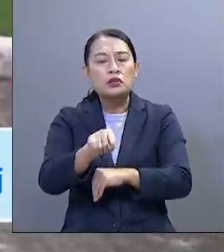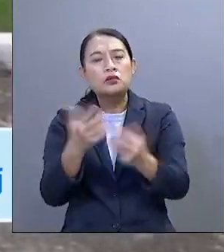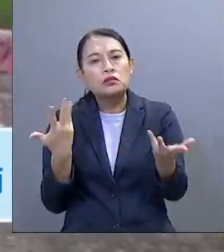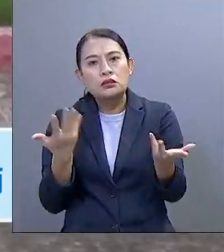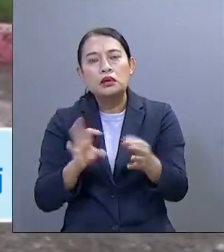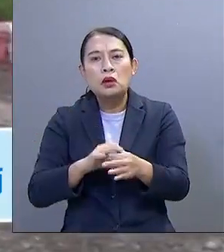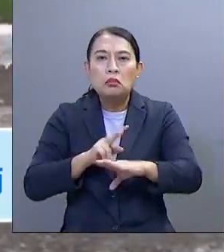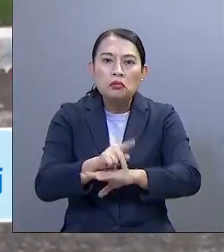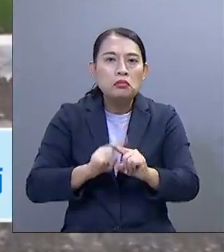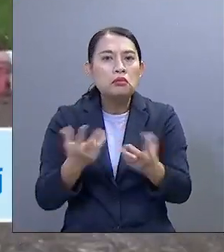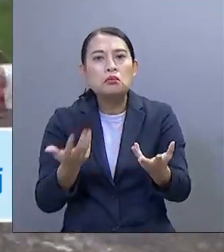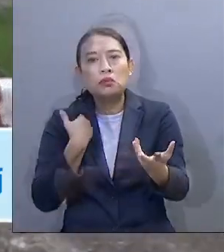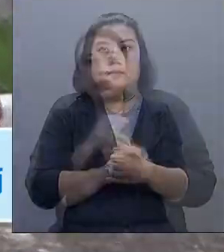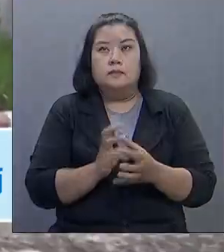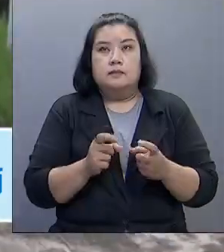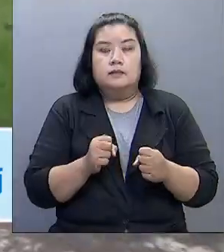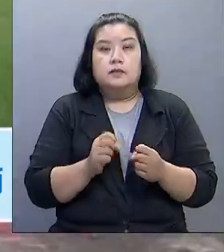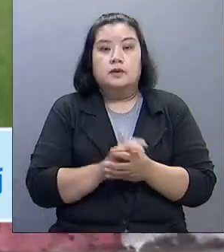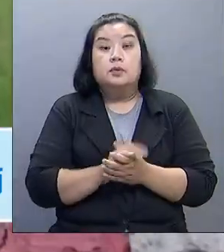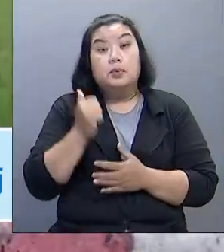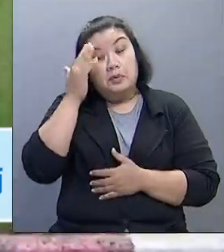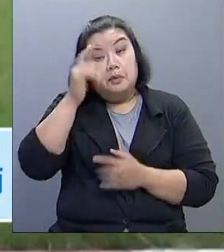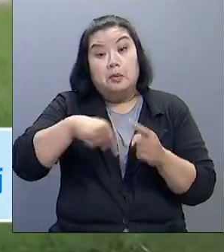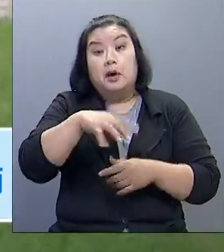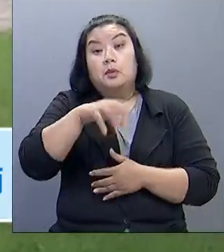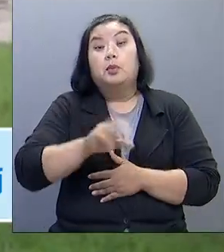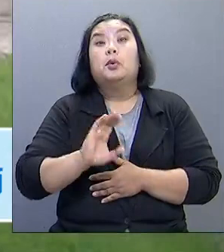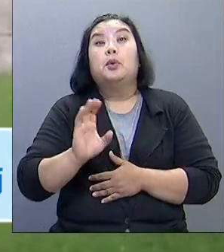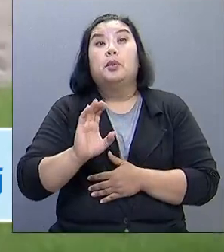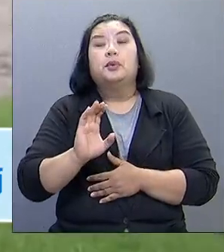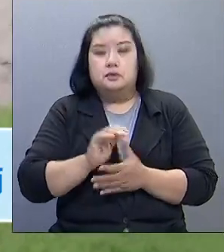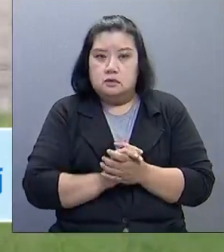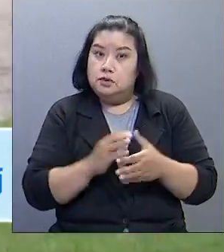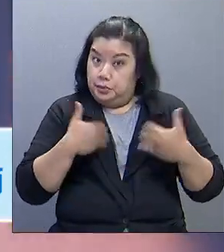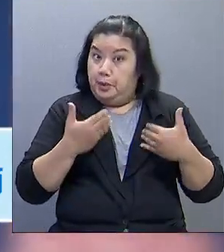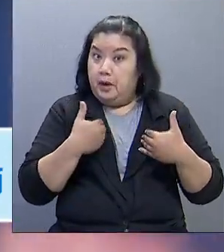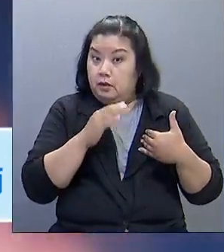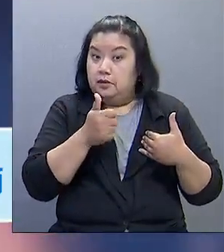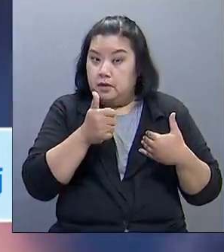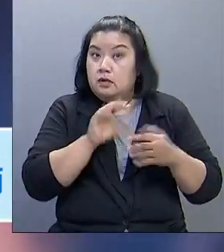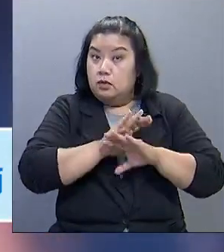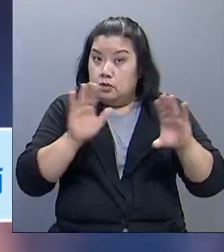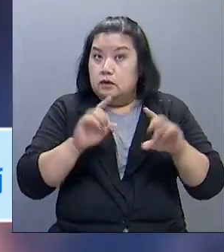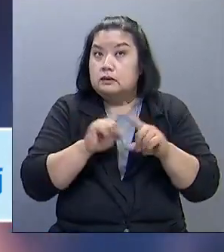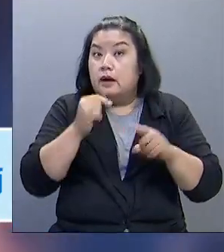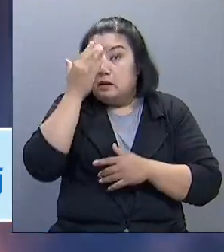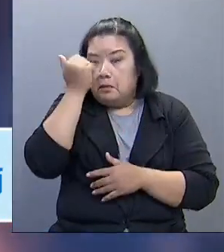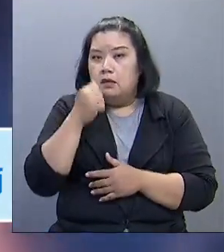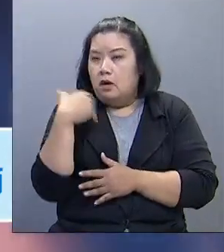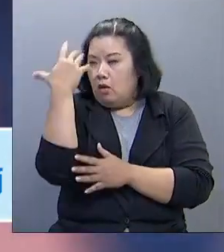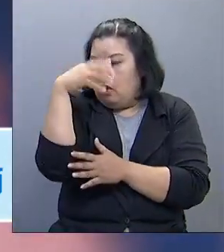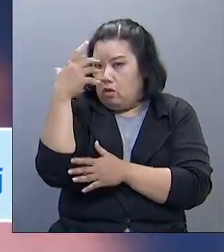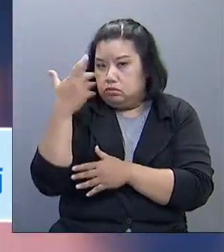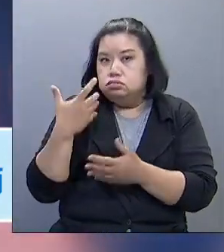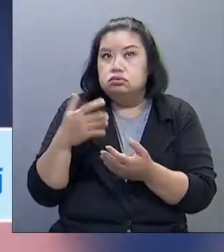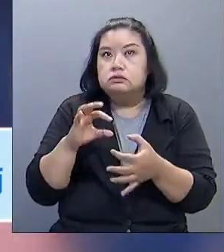ระบบออนไน์ไหมจะไดไมตไปเดินทางไปที่สำหกงาน ก็ตบตกลงค่ สะดวกดีสรุปมิดชาชีพ ลอกให้ก